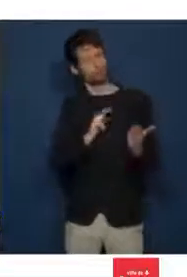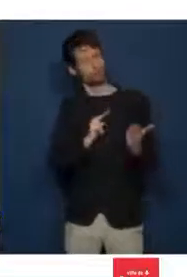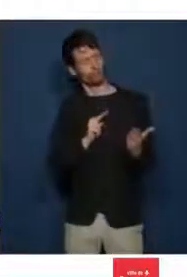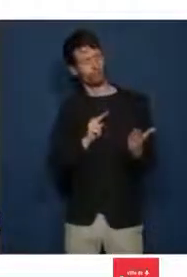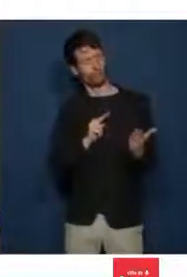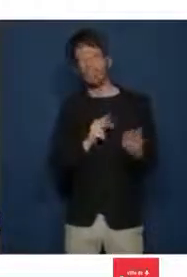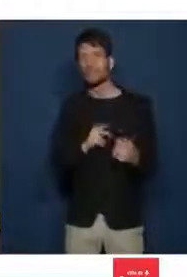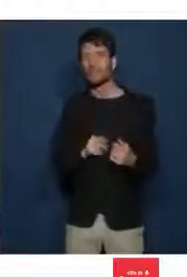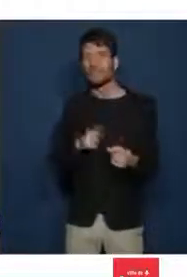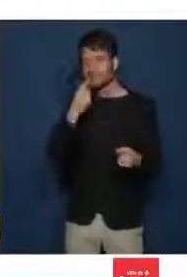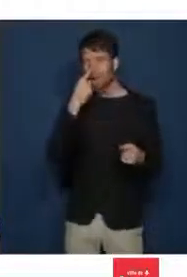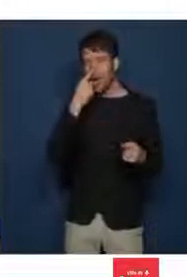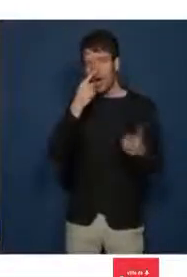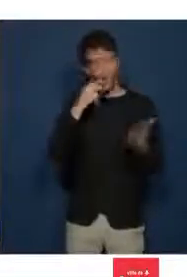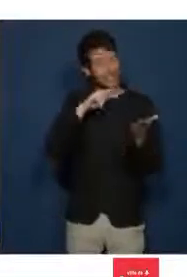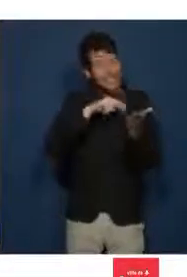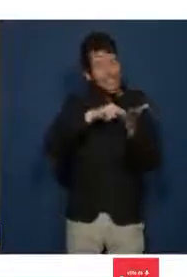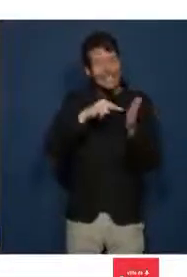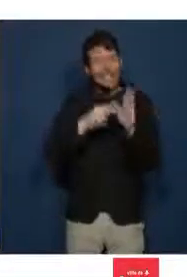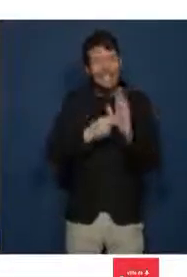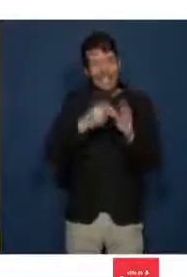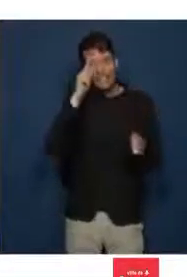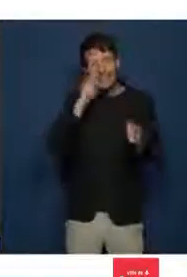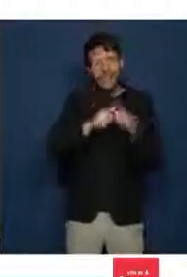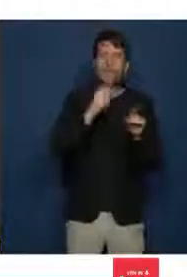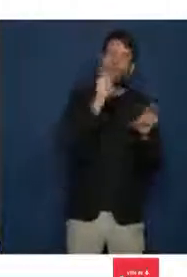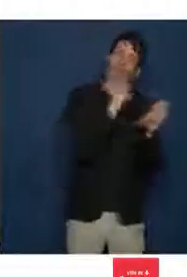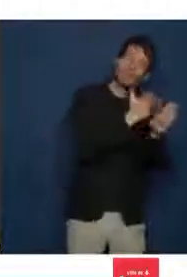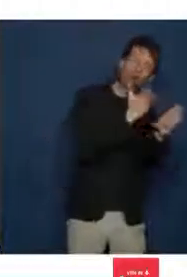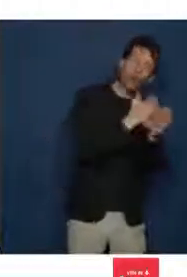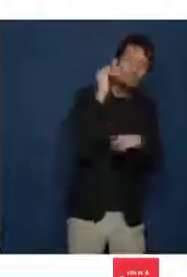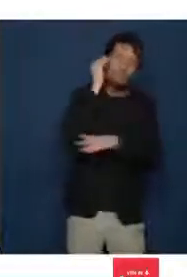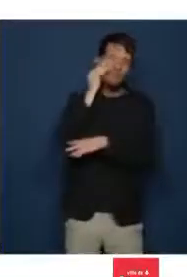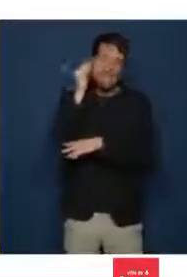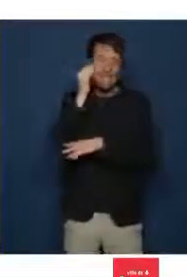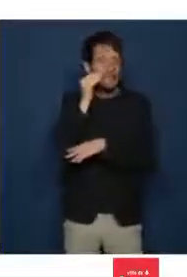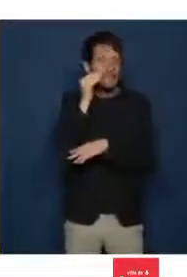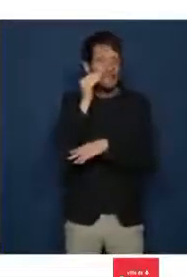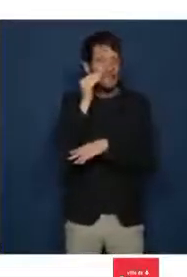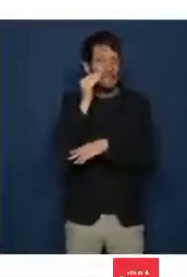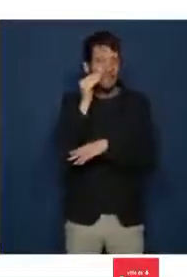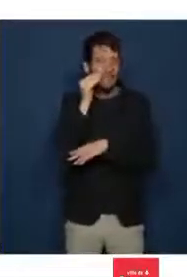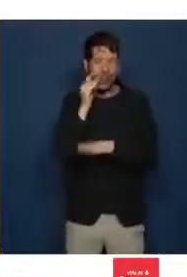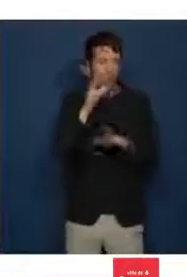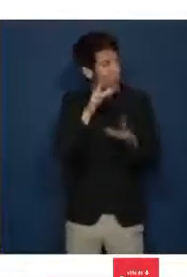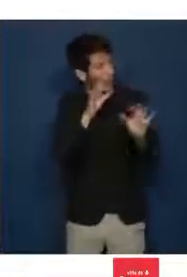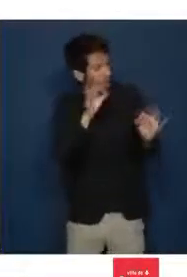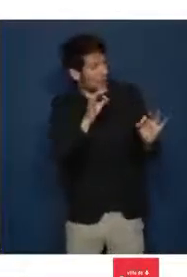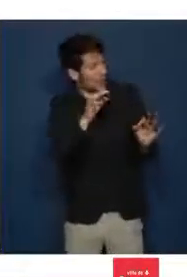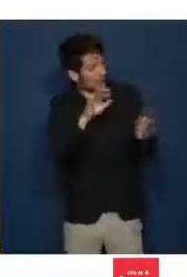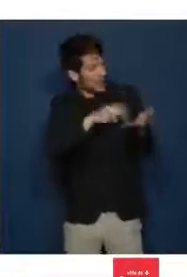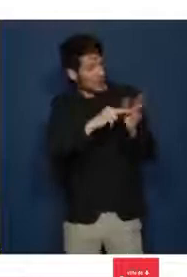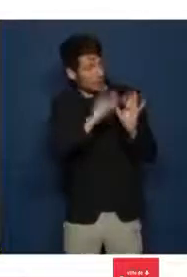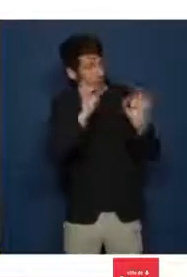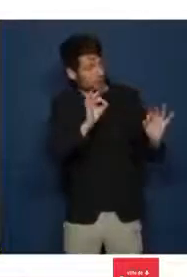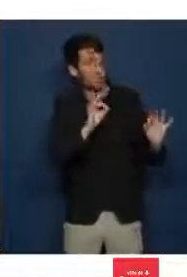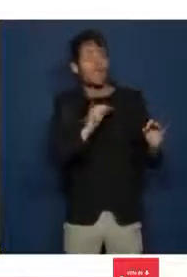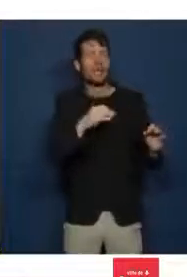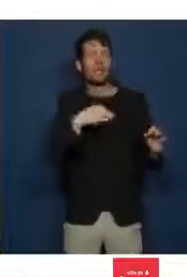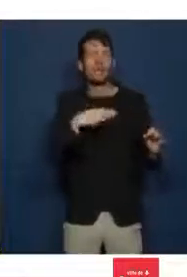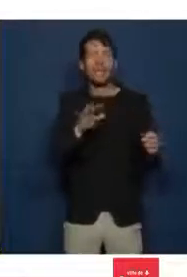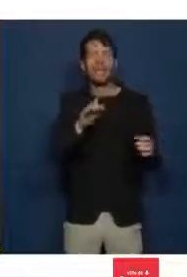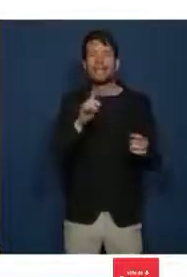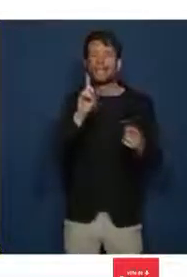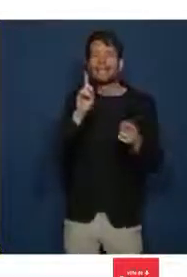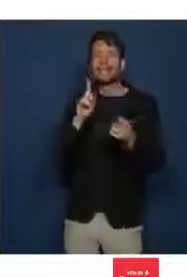en matière psychologique et psychiatrique, certes tout à fait à votre honneur, mais qui, à vouloir s'investir dans des compétences